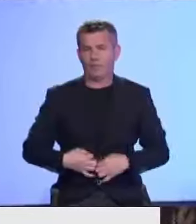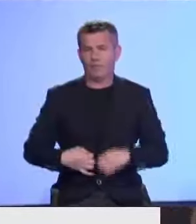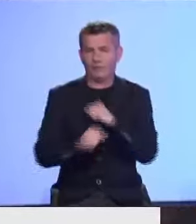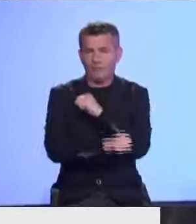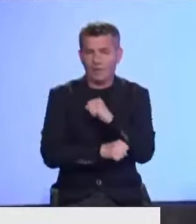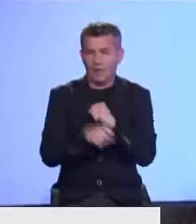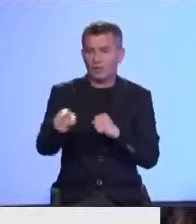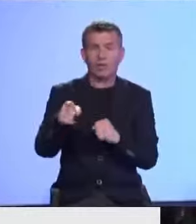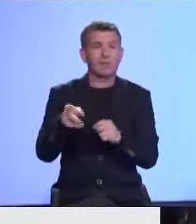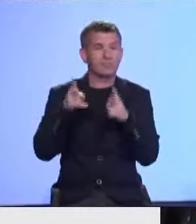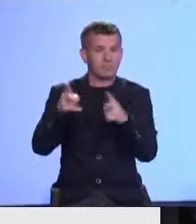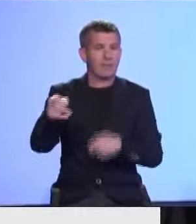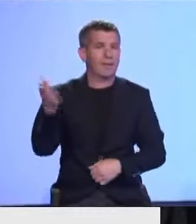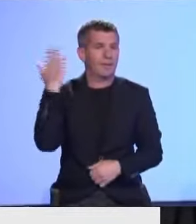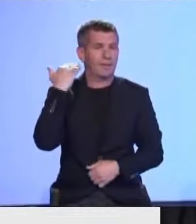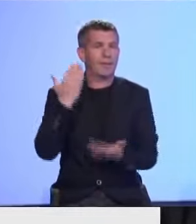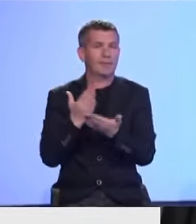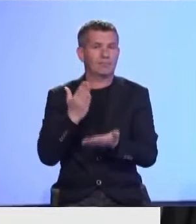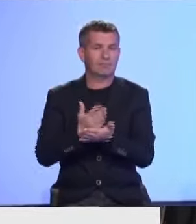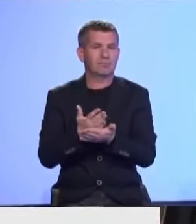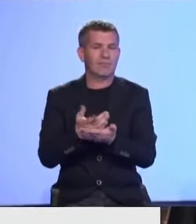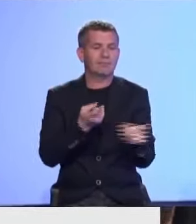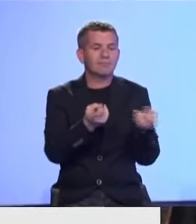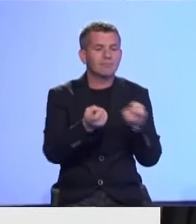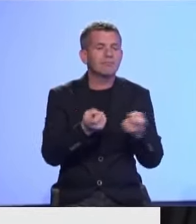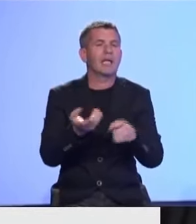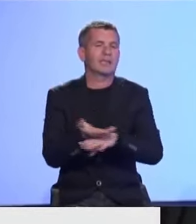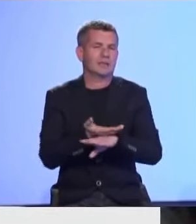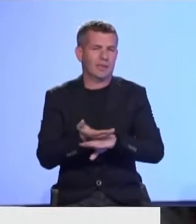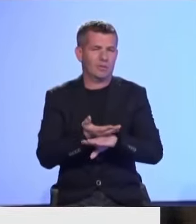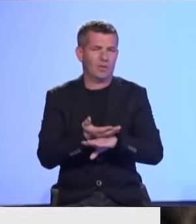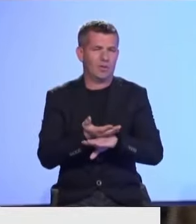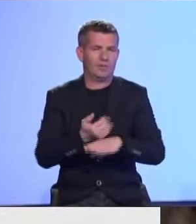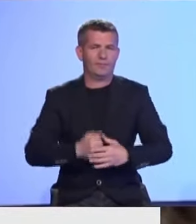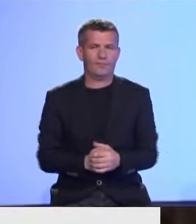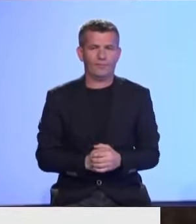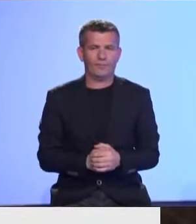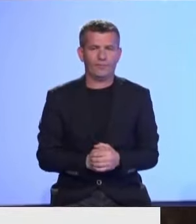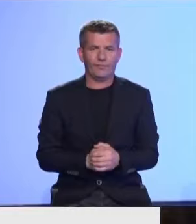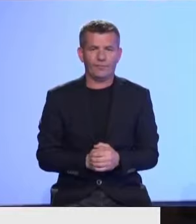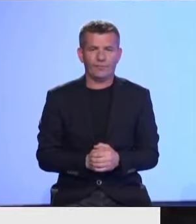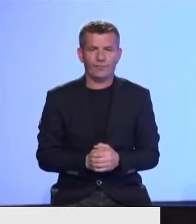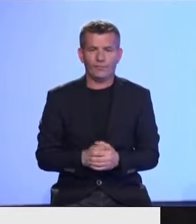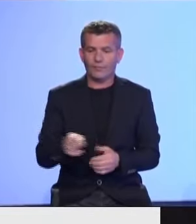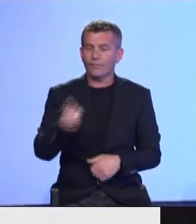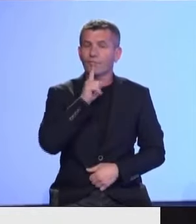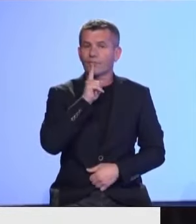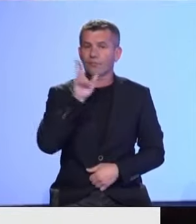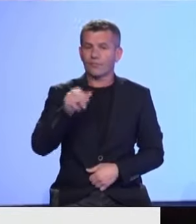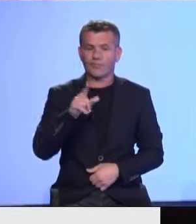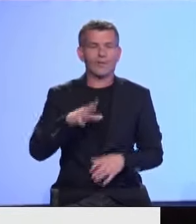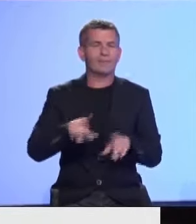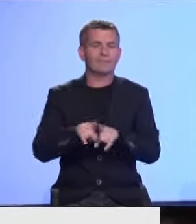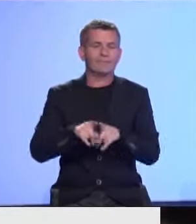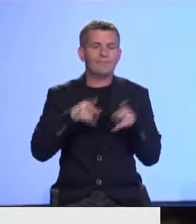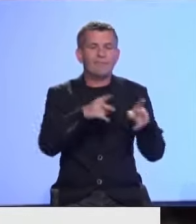cili po akuzohet nga studentët për ngacmim seksual. 14 shkor 2023, këton ka më të bëm asorë.